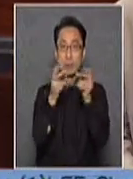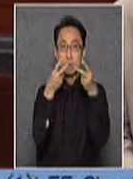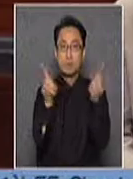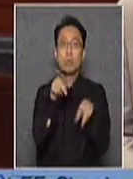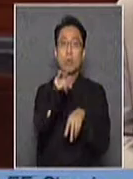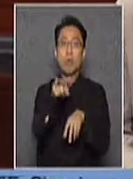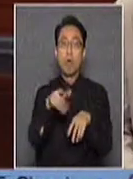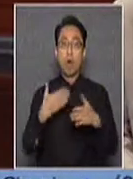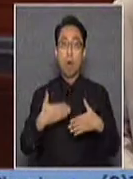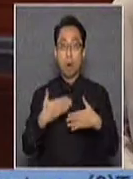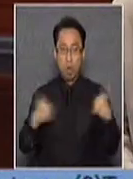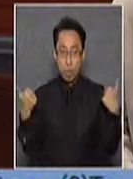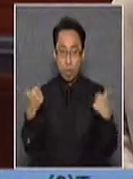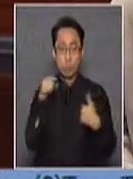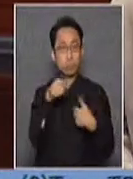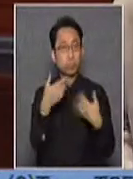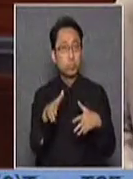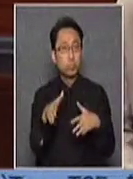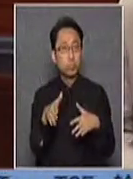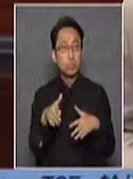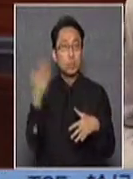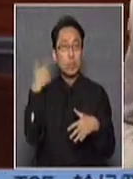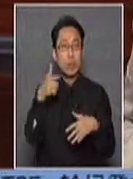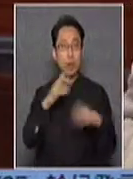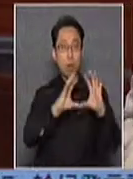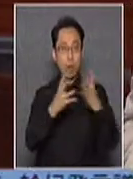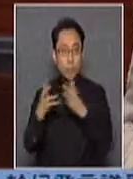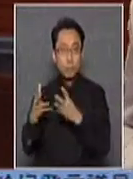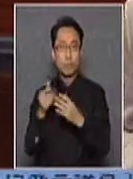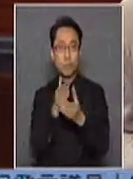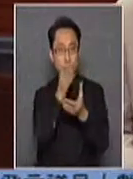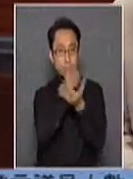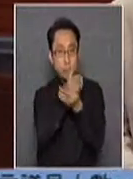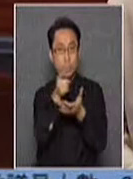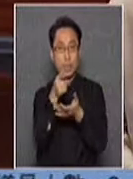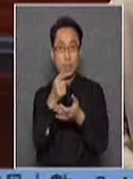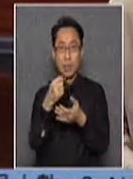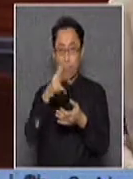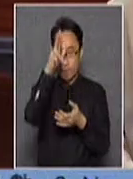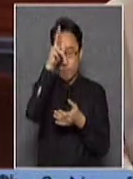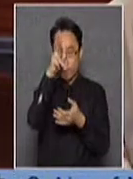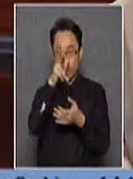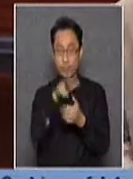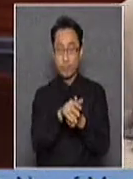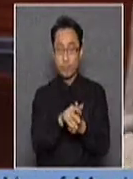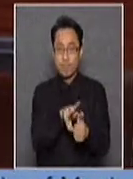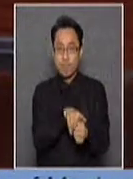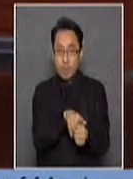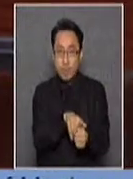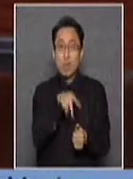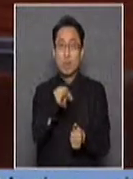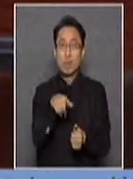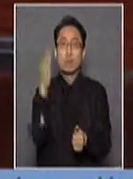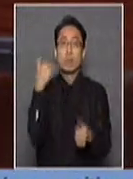黨各派極力爭取，即係向政府施加壓力，至迫使到當時嘅運輸